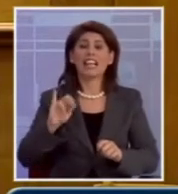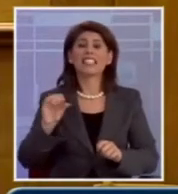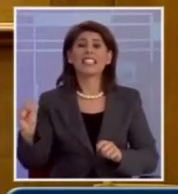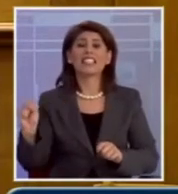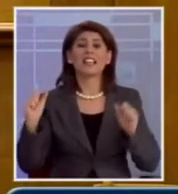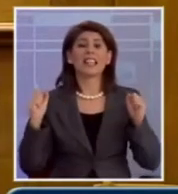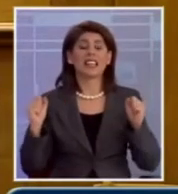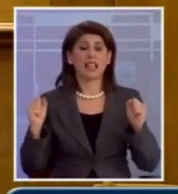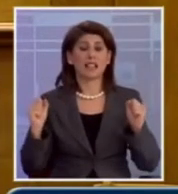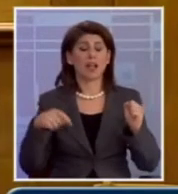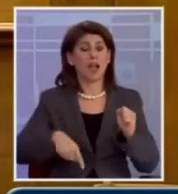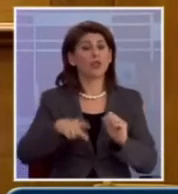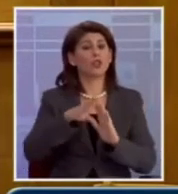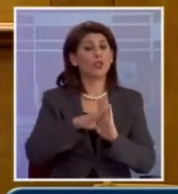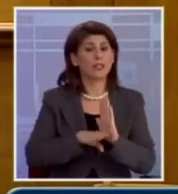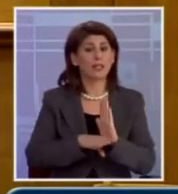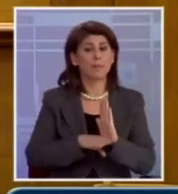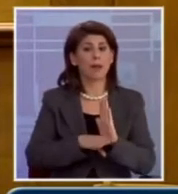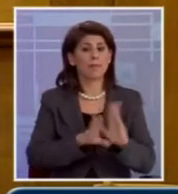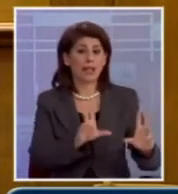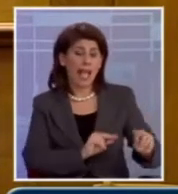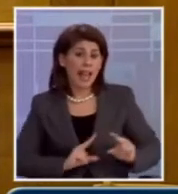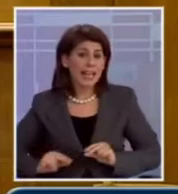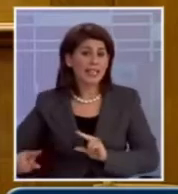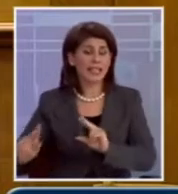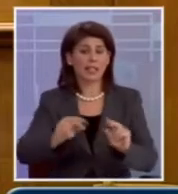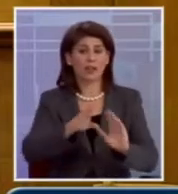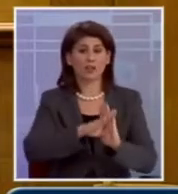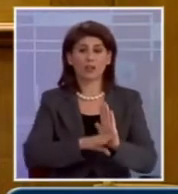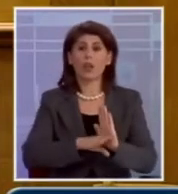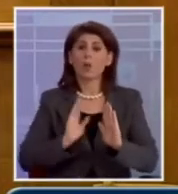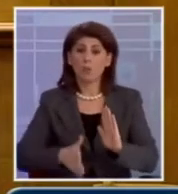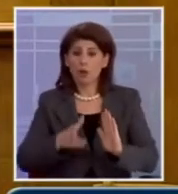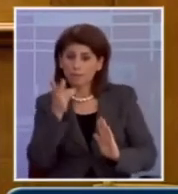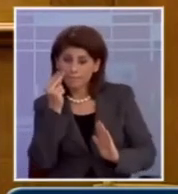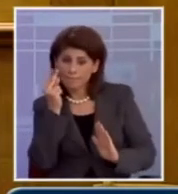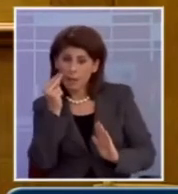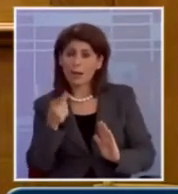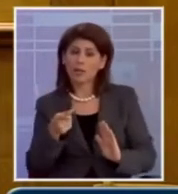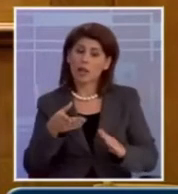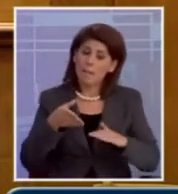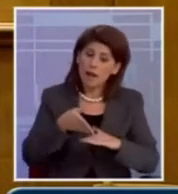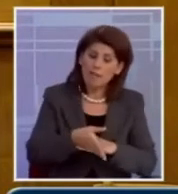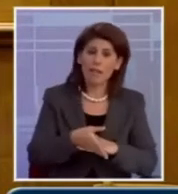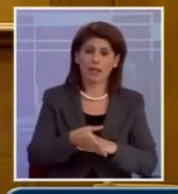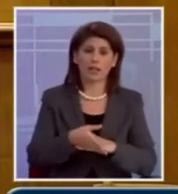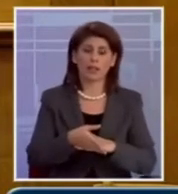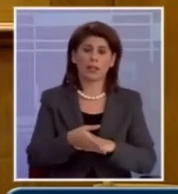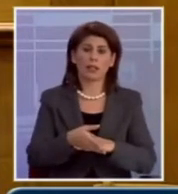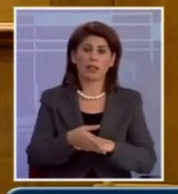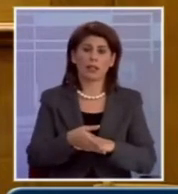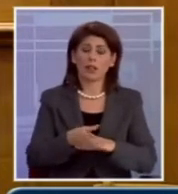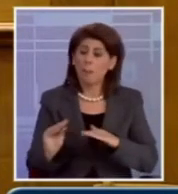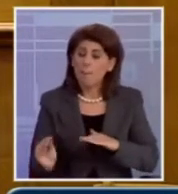υγείας. Ένα σύστημα ενιαίο που θα μπορεί να παρακολουθεί, να παρεμβαίνει στην